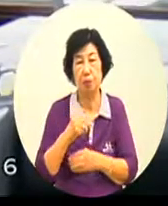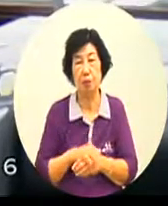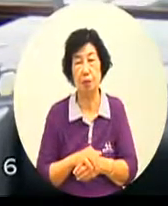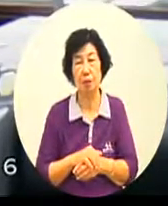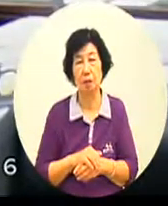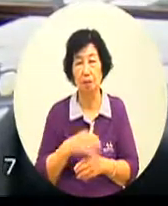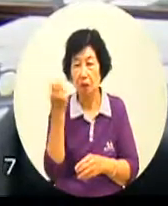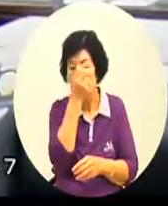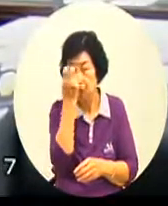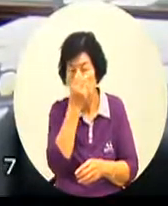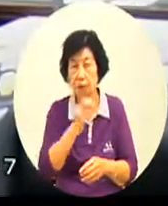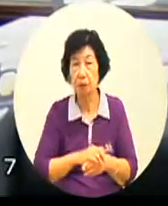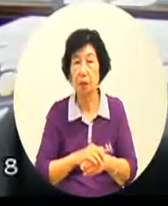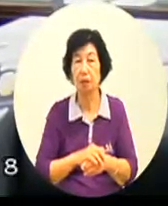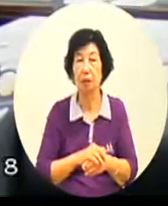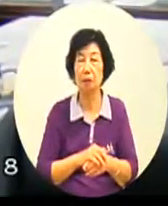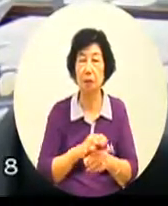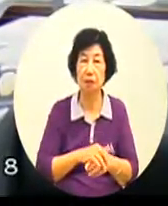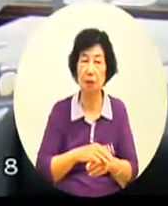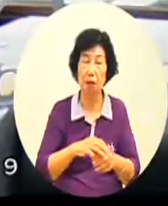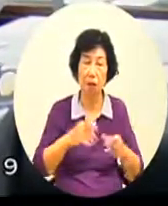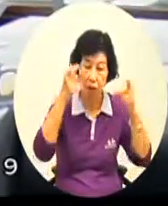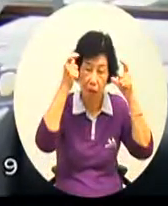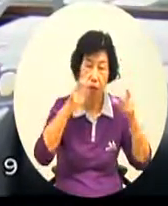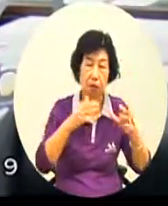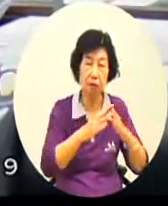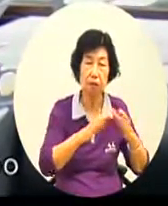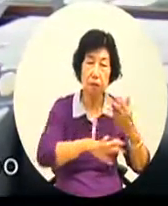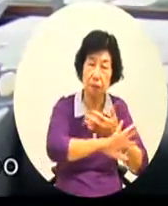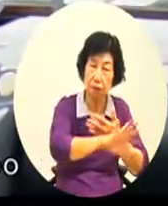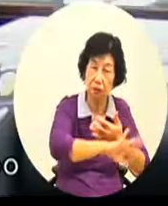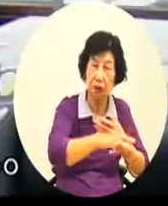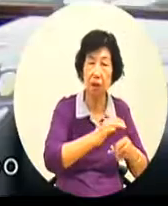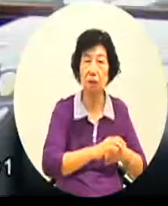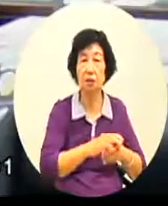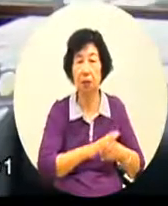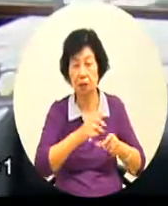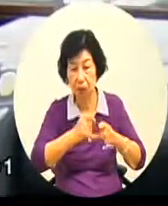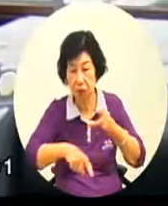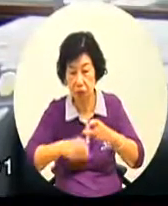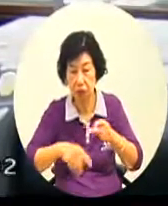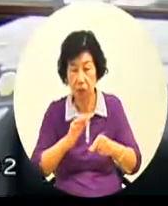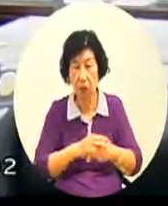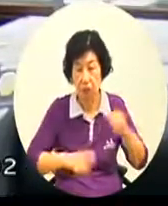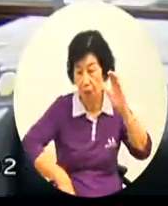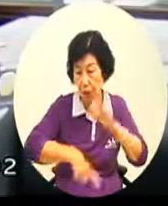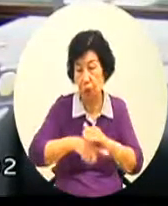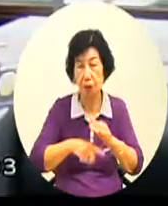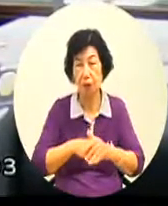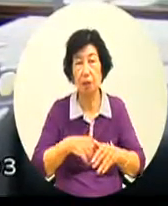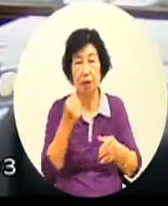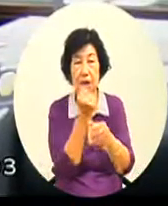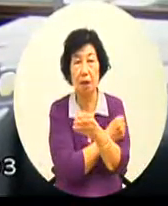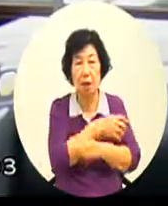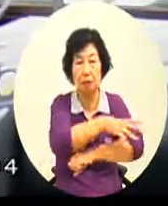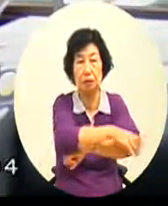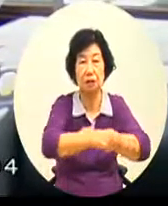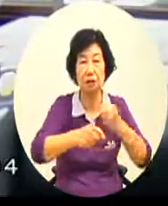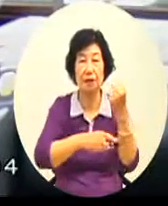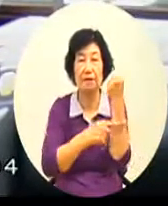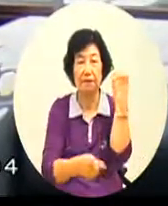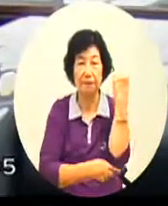说高雄市的其他的产业上面有没有可能去违反劳基法的规定的。所以譬如说在104年，那时候是钟孔绍